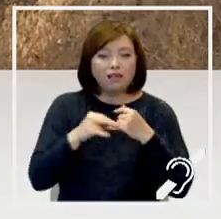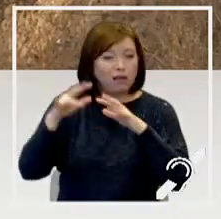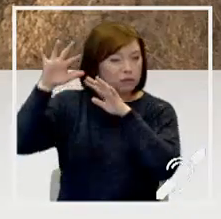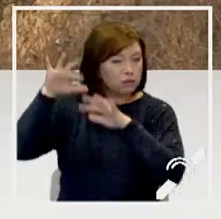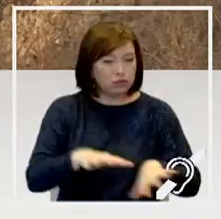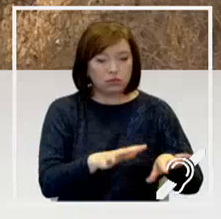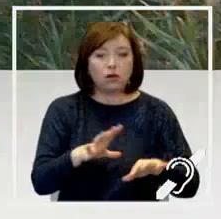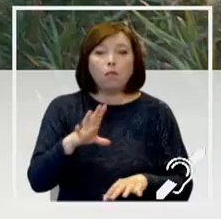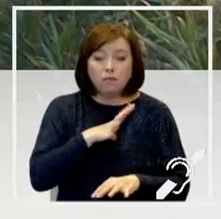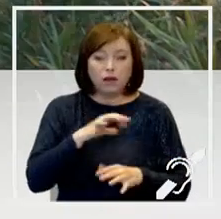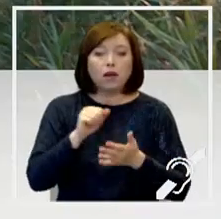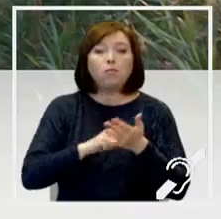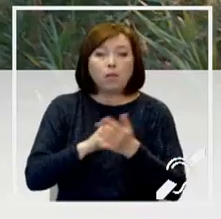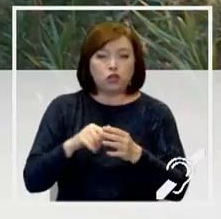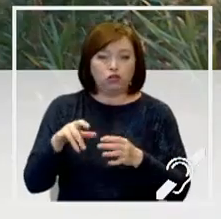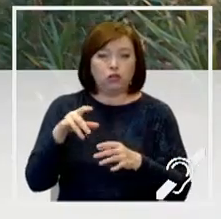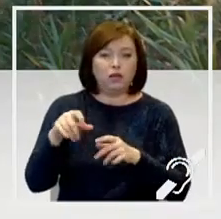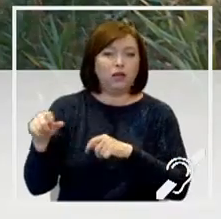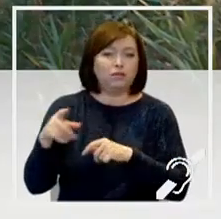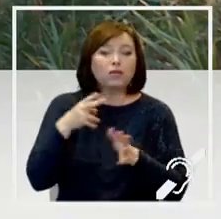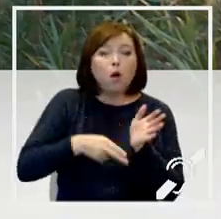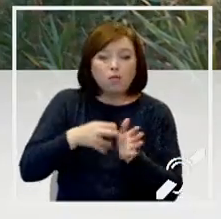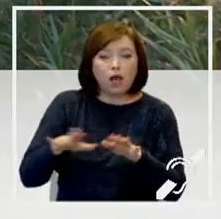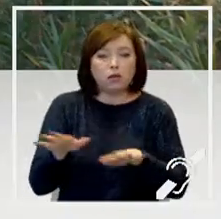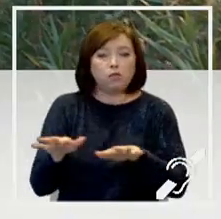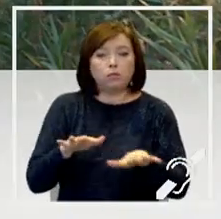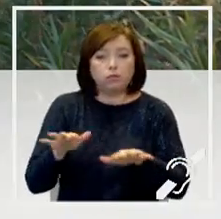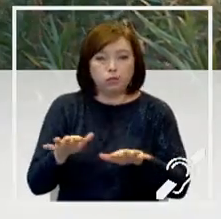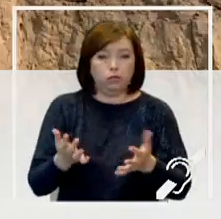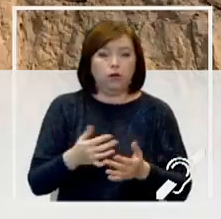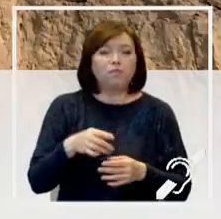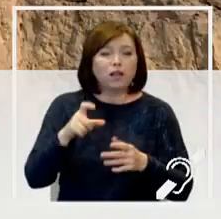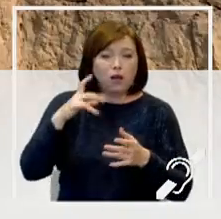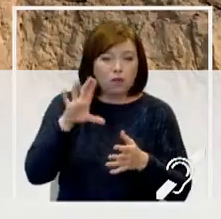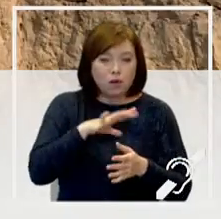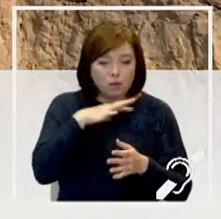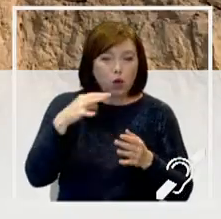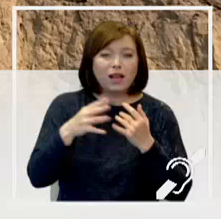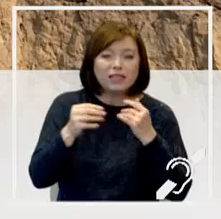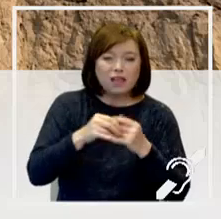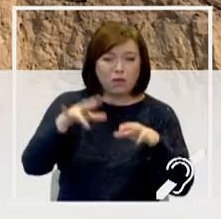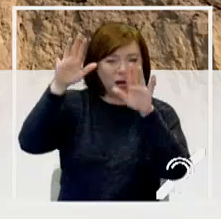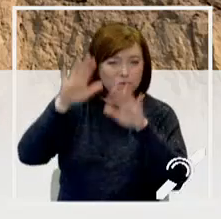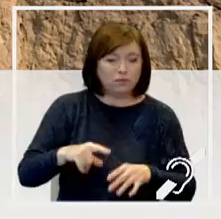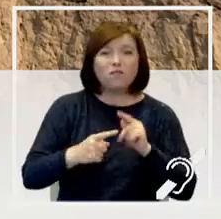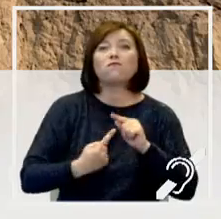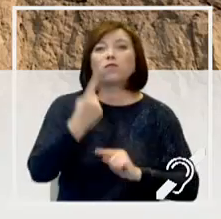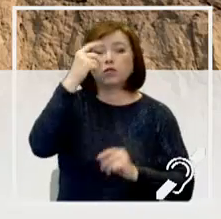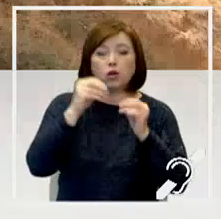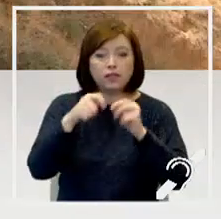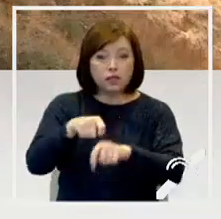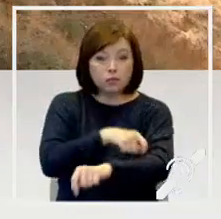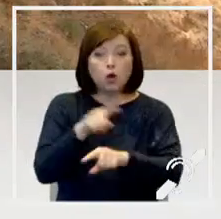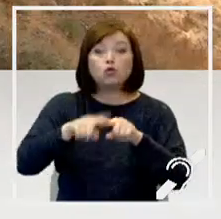teren au fost favorizate și de vibrațiile produse de trenurile încărcate cu marfă. Bucăți din malul abrupt, înalt de aproape 10 metri, sunt gata